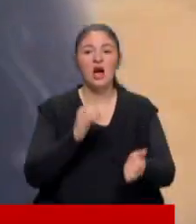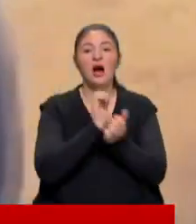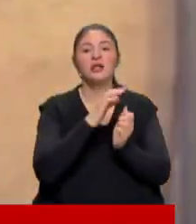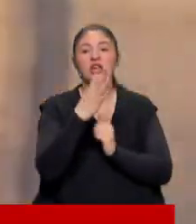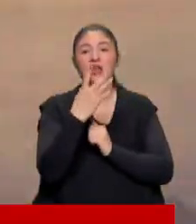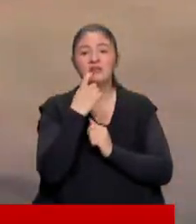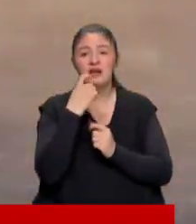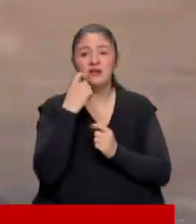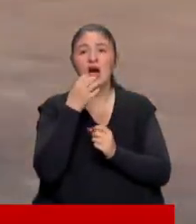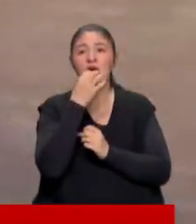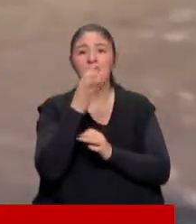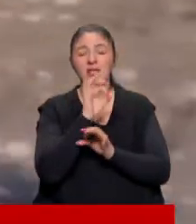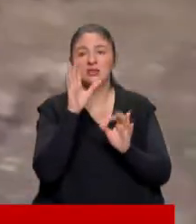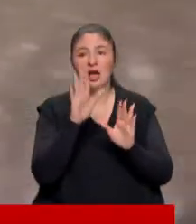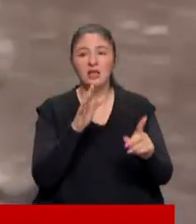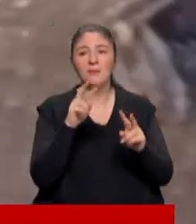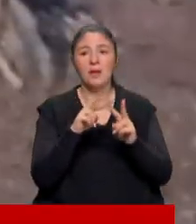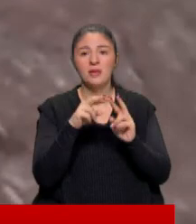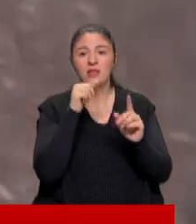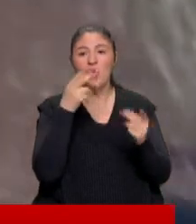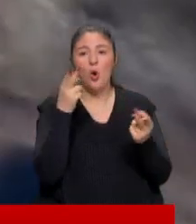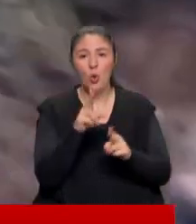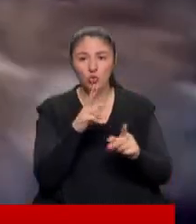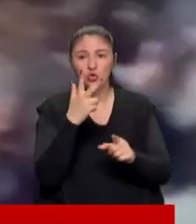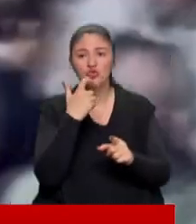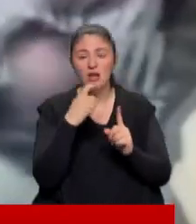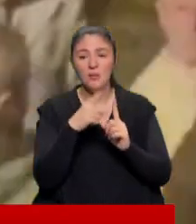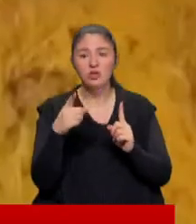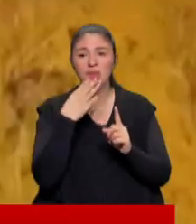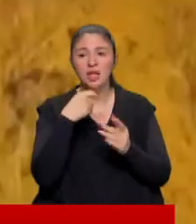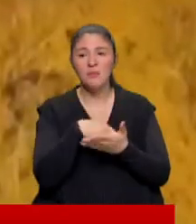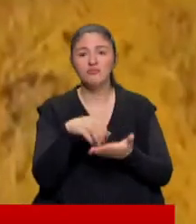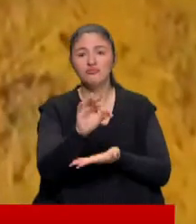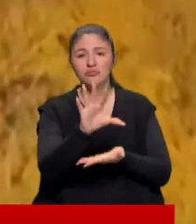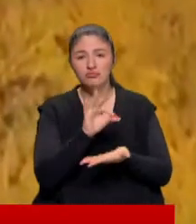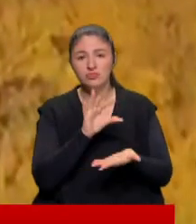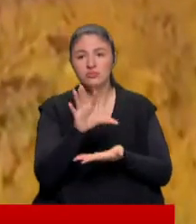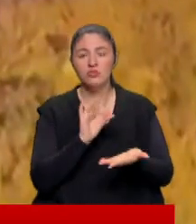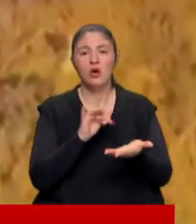Ailesinin 4 yıldır haber alamadığı Mehmet Hakkan'ın öldürüldüğü 3 yıl boyunca emekli maaşının